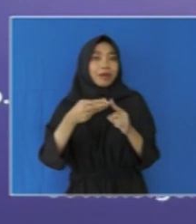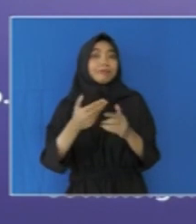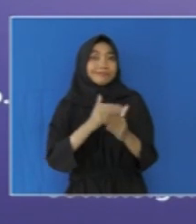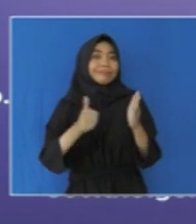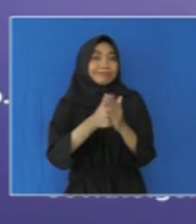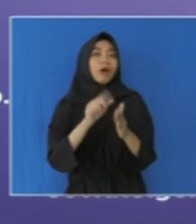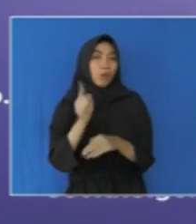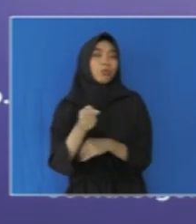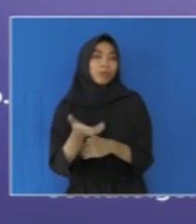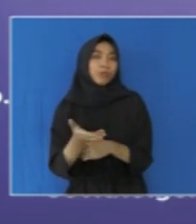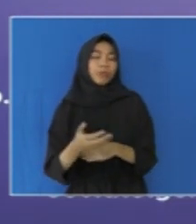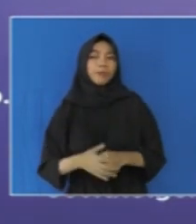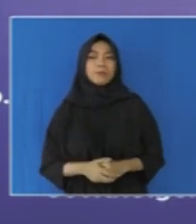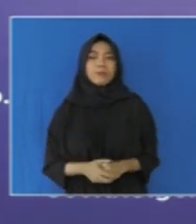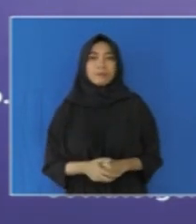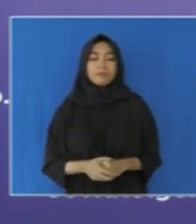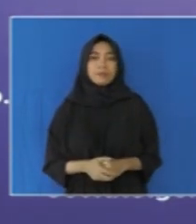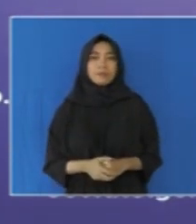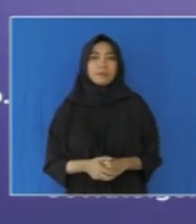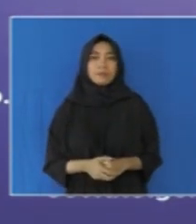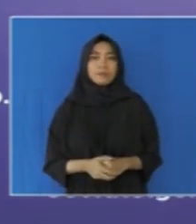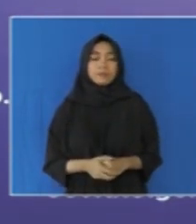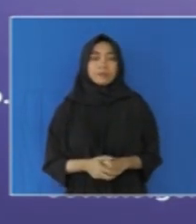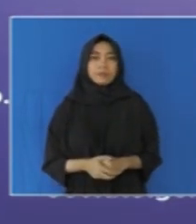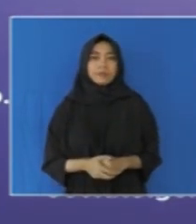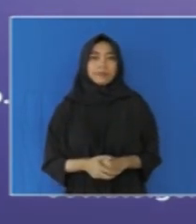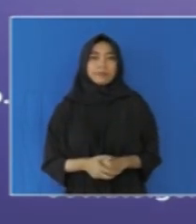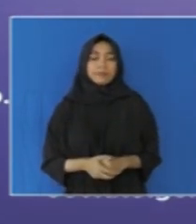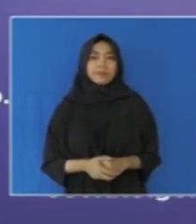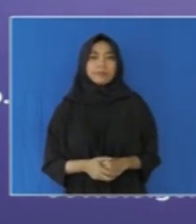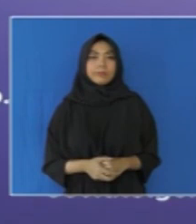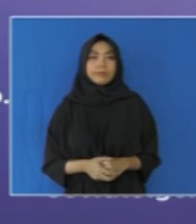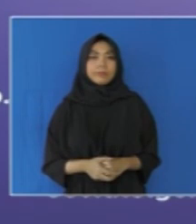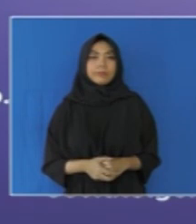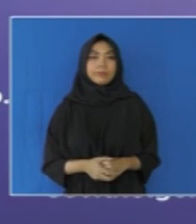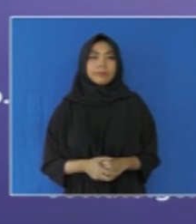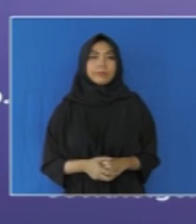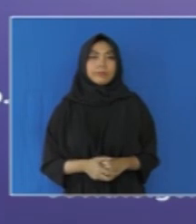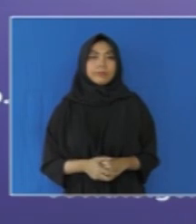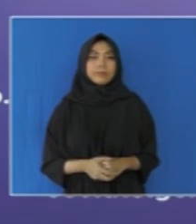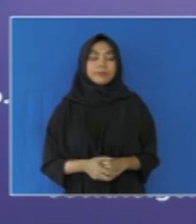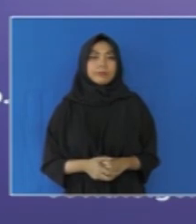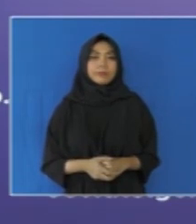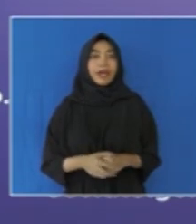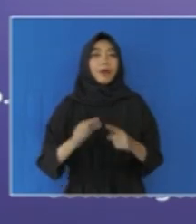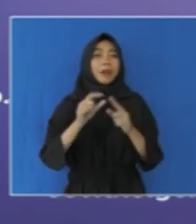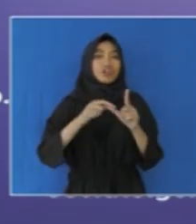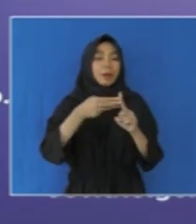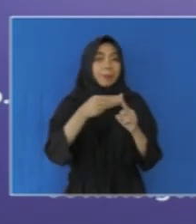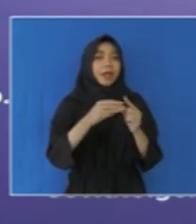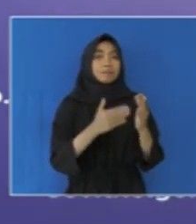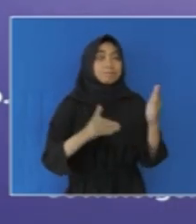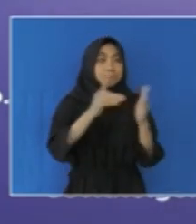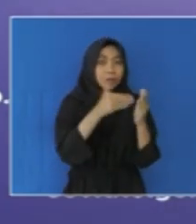Hai Upaya ini akan selalu kita perkuat supaya Hai dengan melaksanakan penelusuran kontak dekat